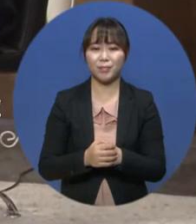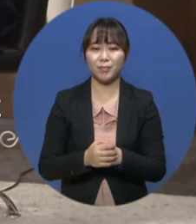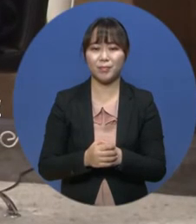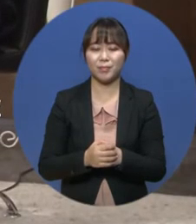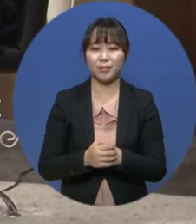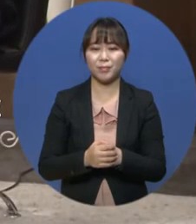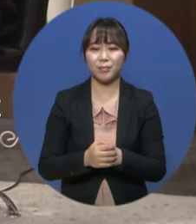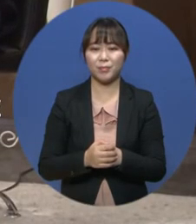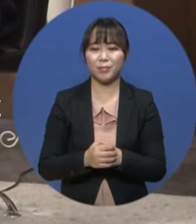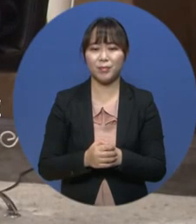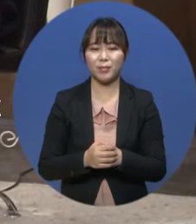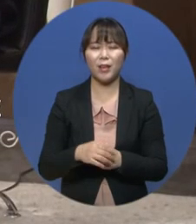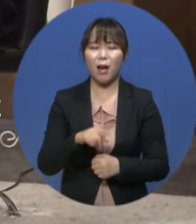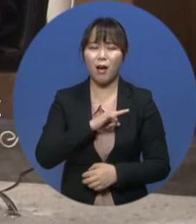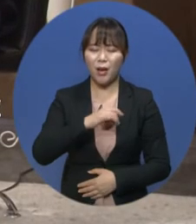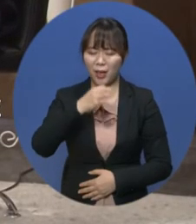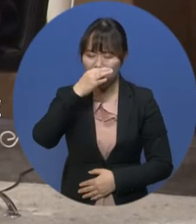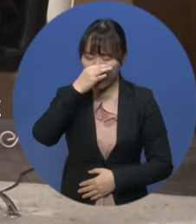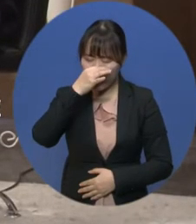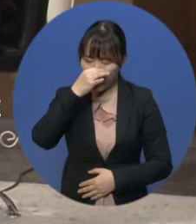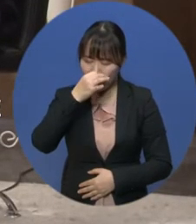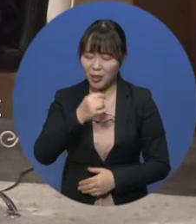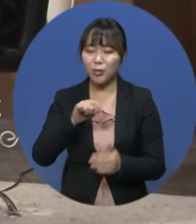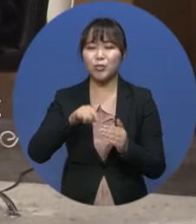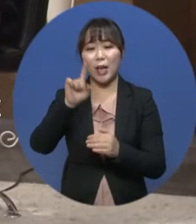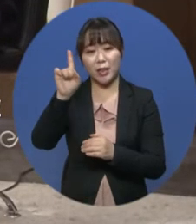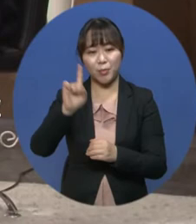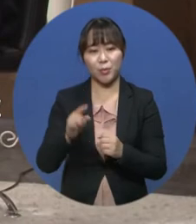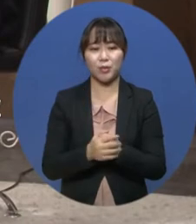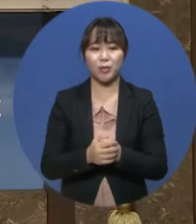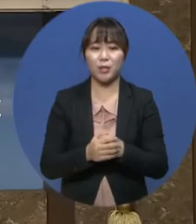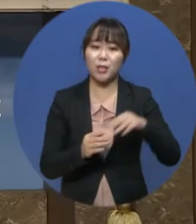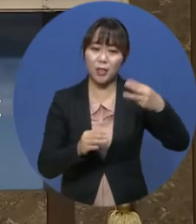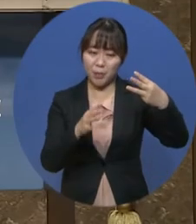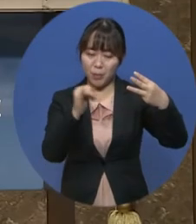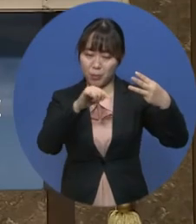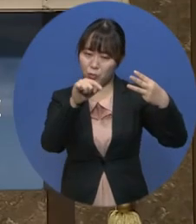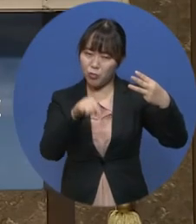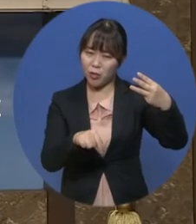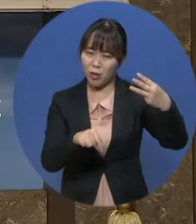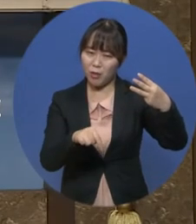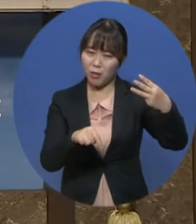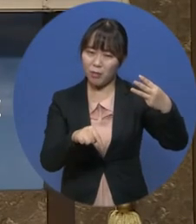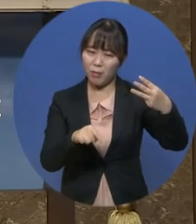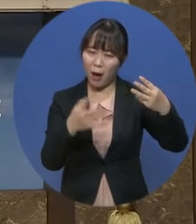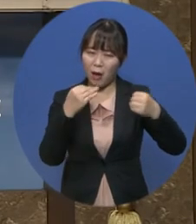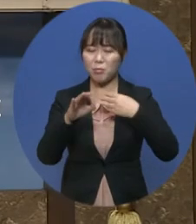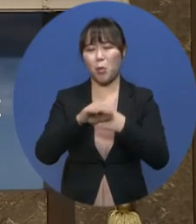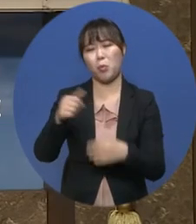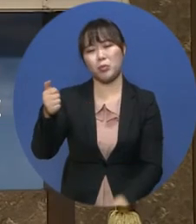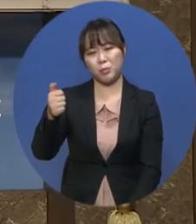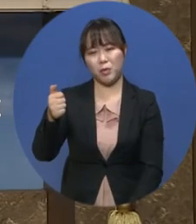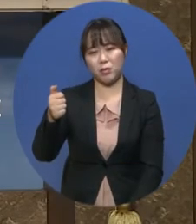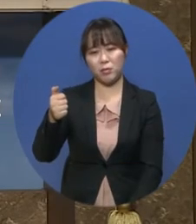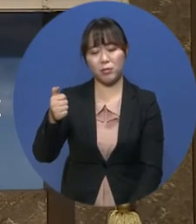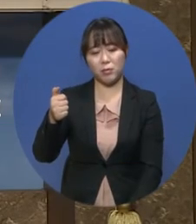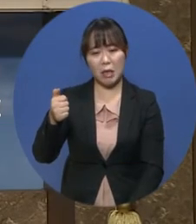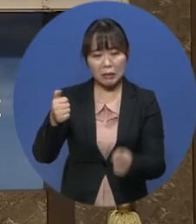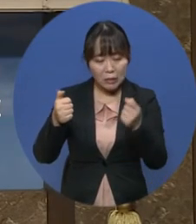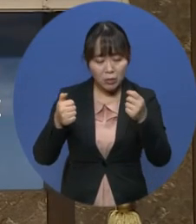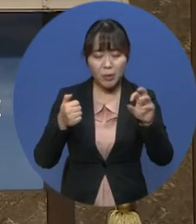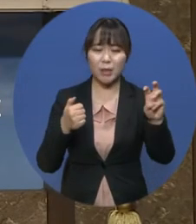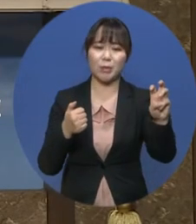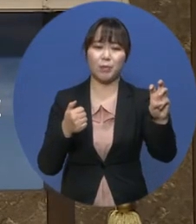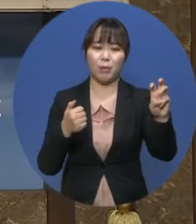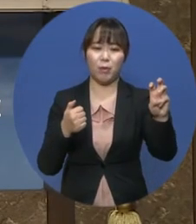그렇게 힘든 것 중에 하나는 에 아까 말씀드린대로 300분 이나 되는 분 중에서 많아야 50분 조금은